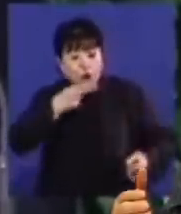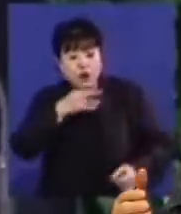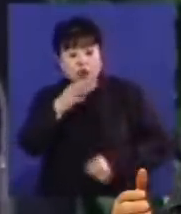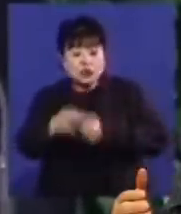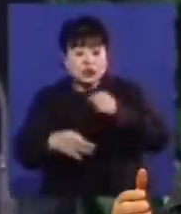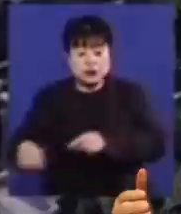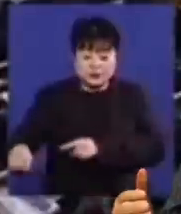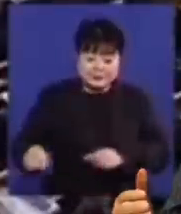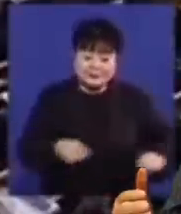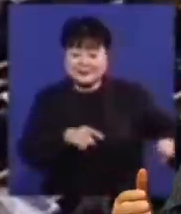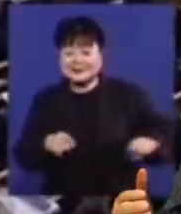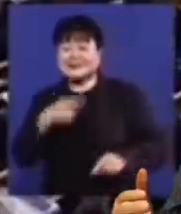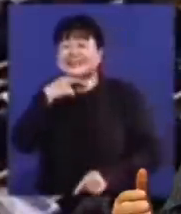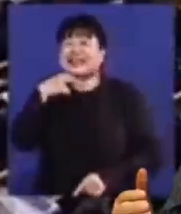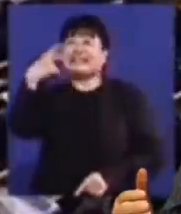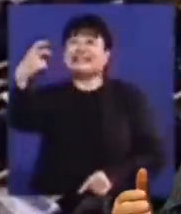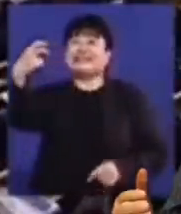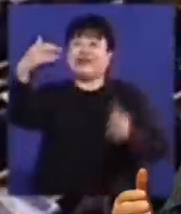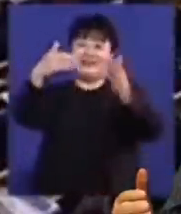타서 70에 그만뒀는데,